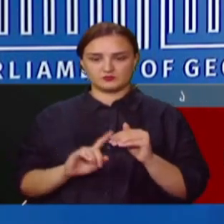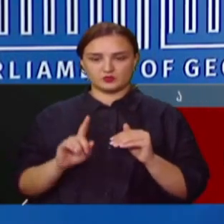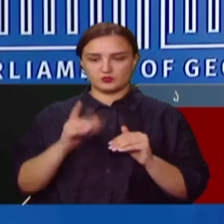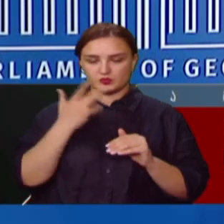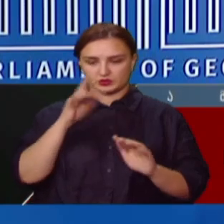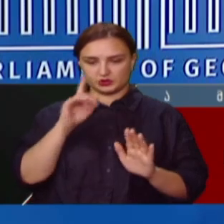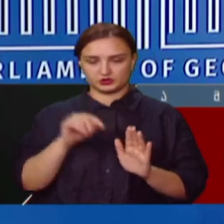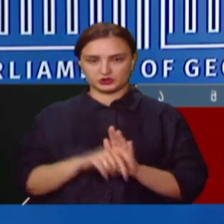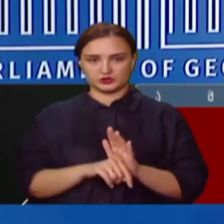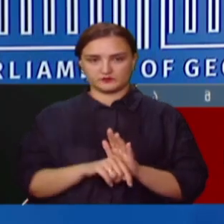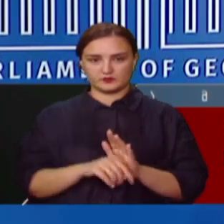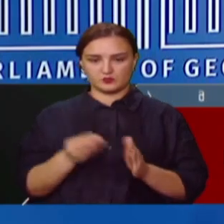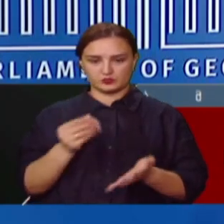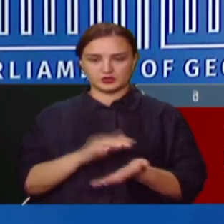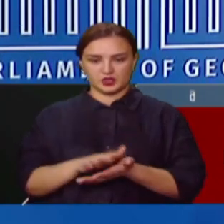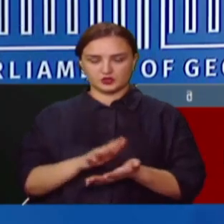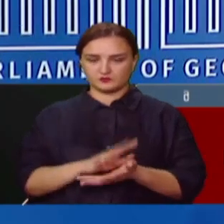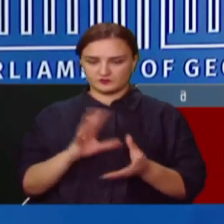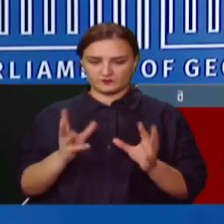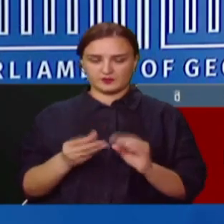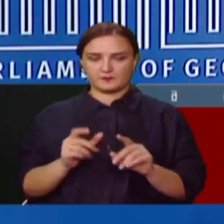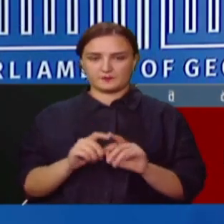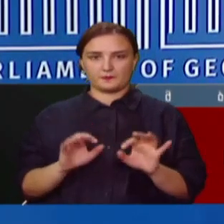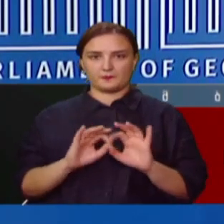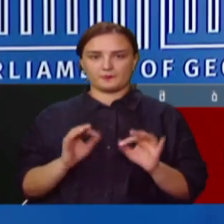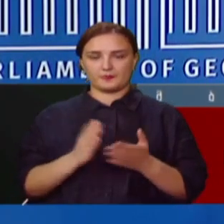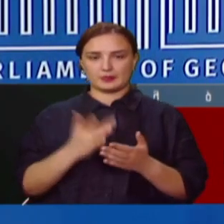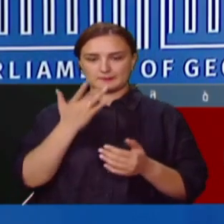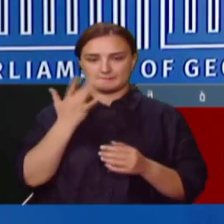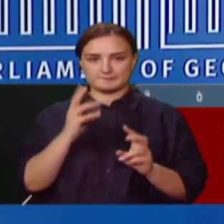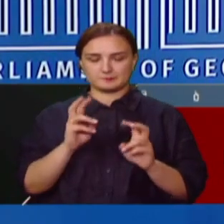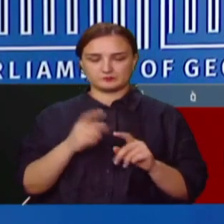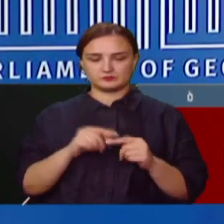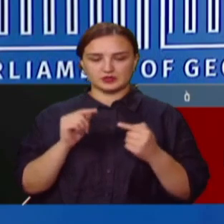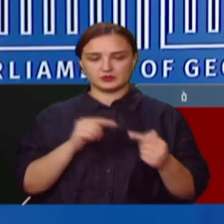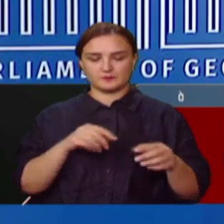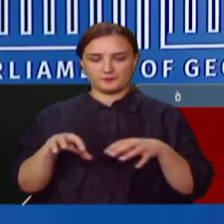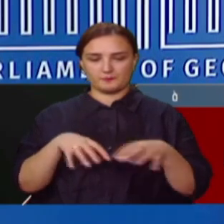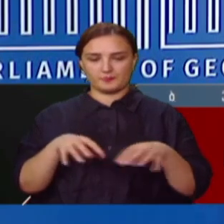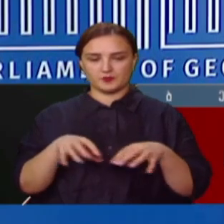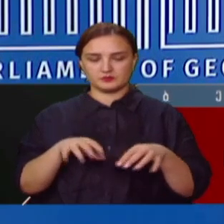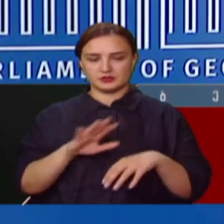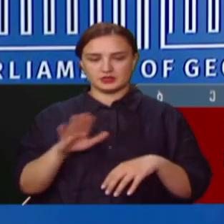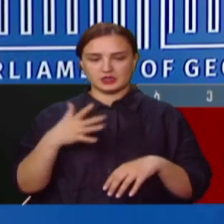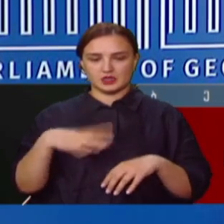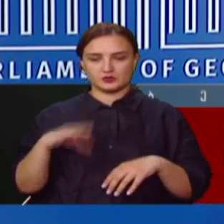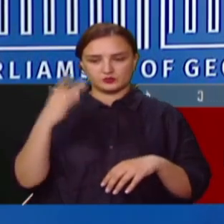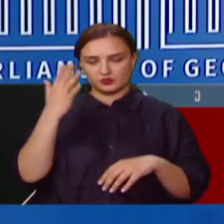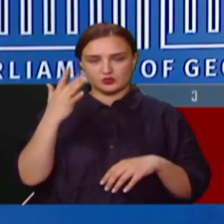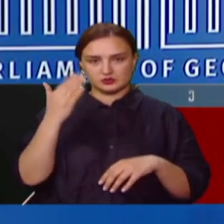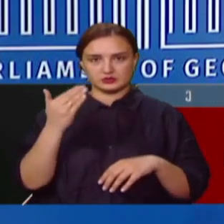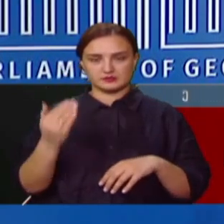პოლიტიკაში. ფულსაც ხარჯავენ და ყველა განცხადება არის პოლიტიკური, ასე რომ ანტიკორუფციული არა ქართული ოცნების